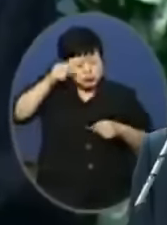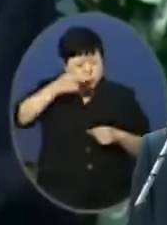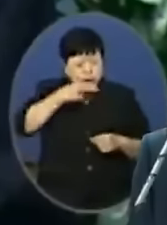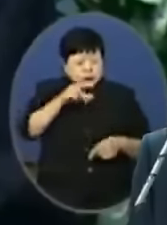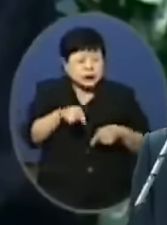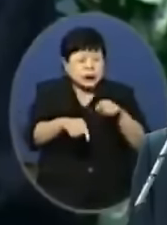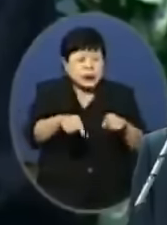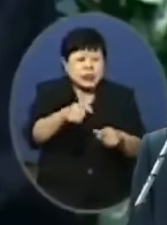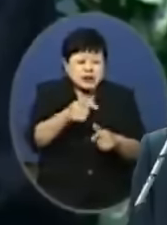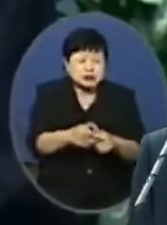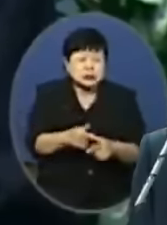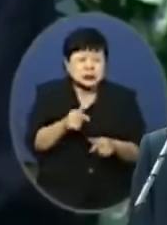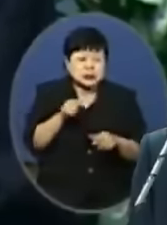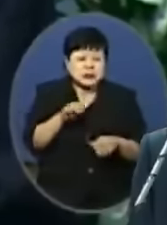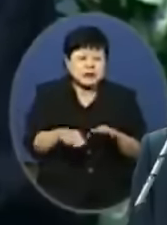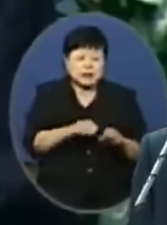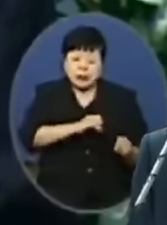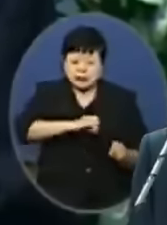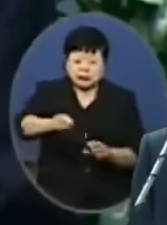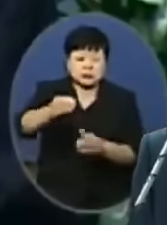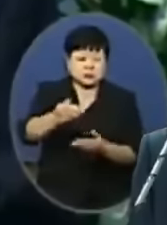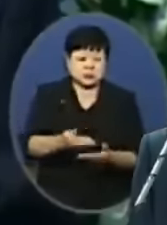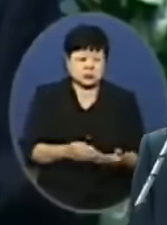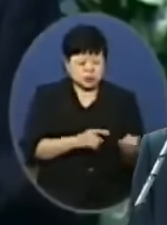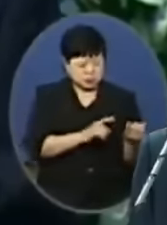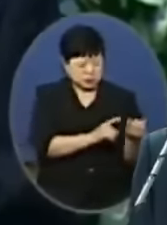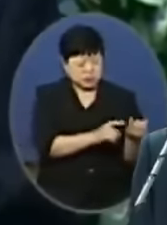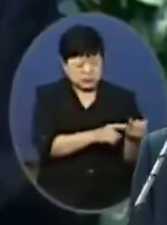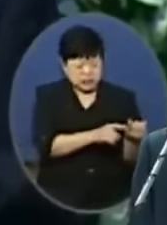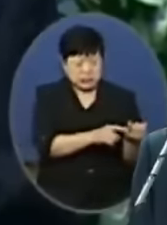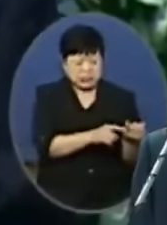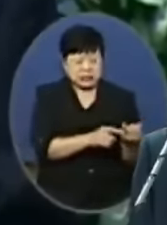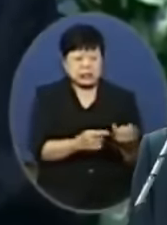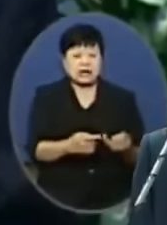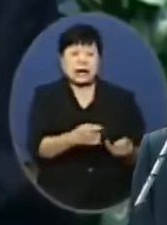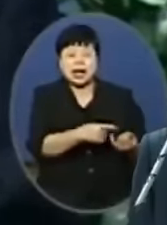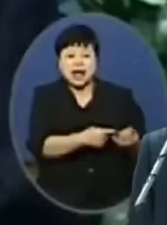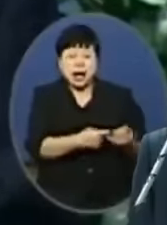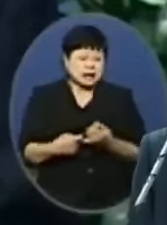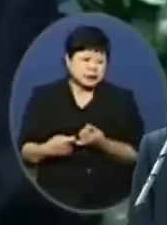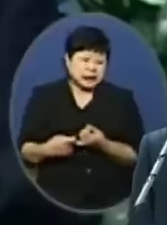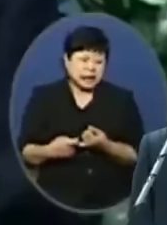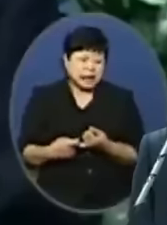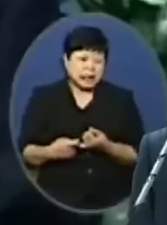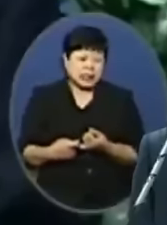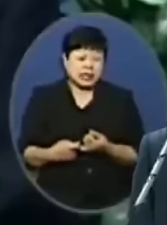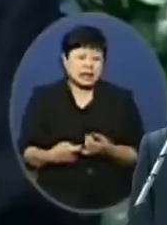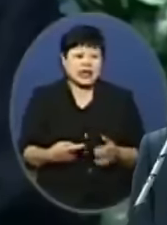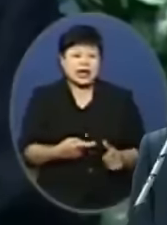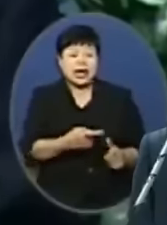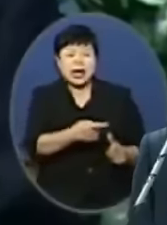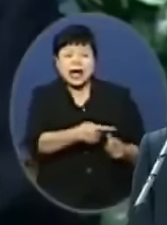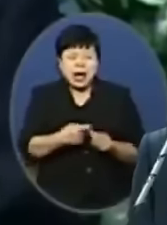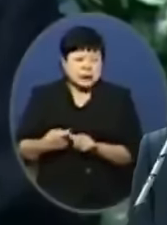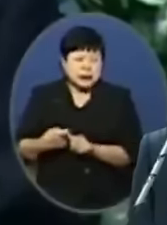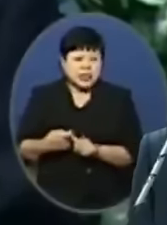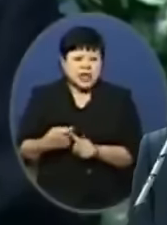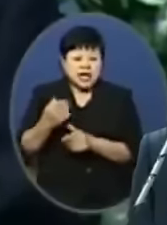끌려와서 예수님 발 앞에 던져놓고 그들 하는 말이 이 여자가 가늠하다가 그 자리에서